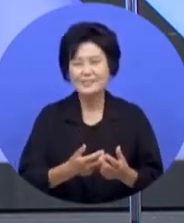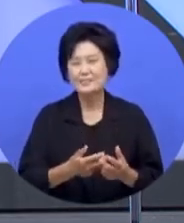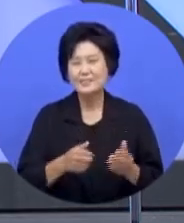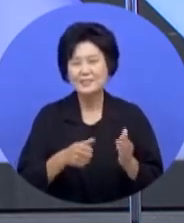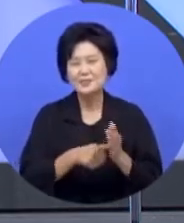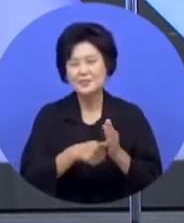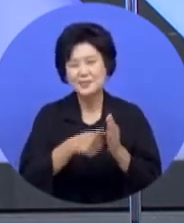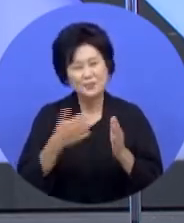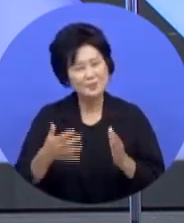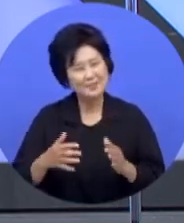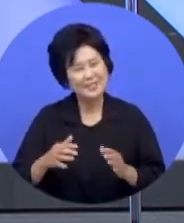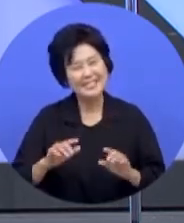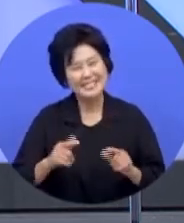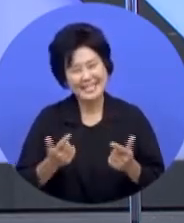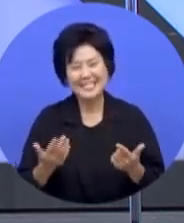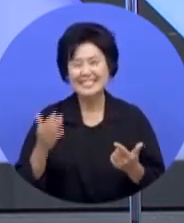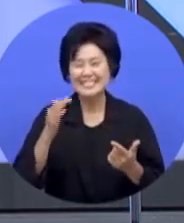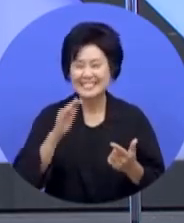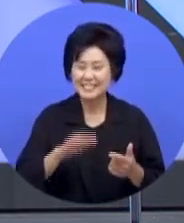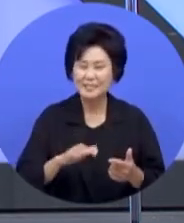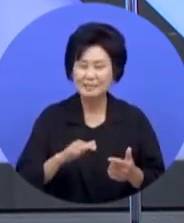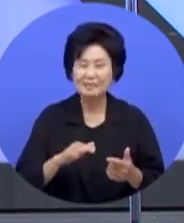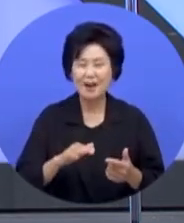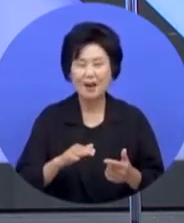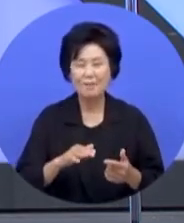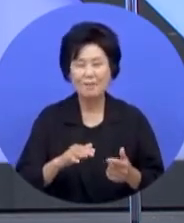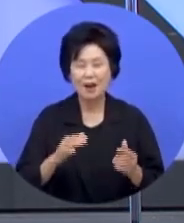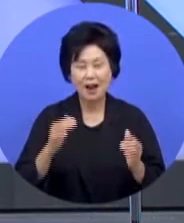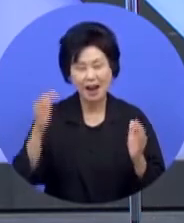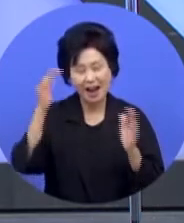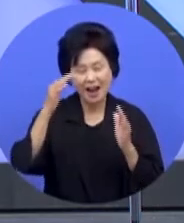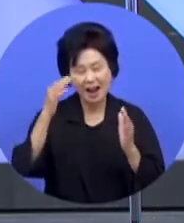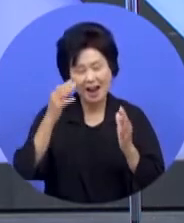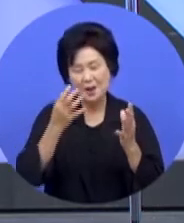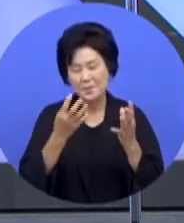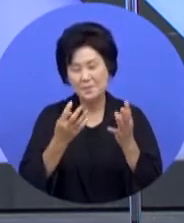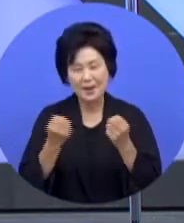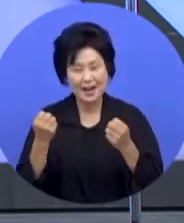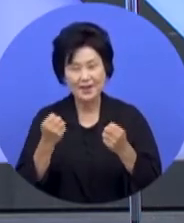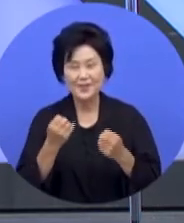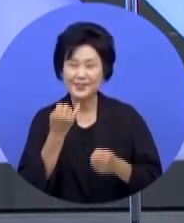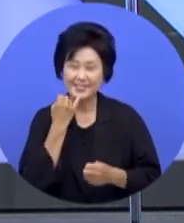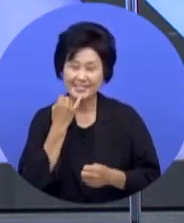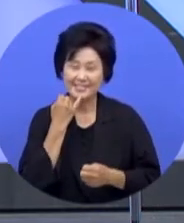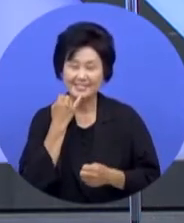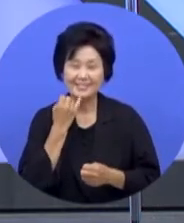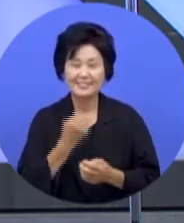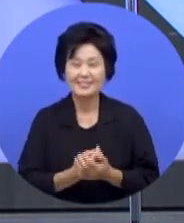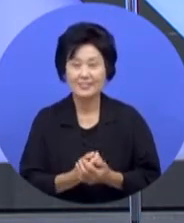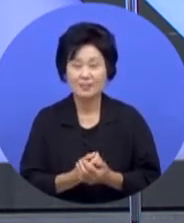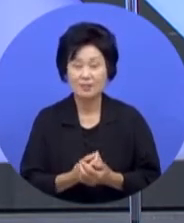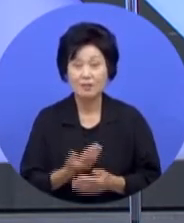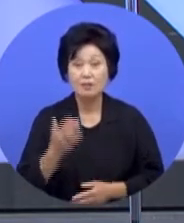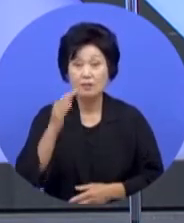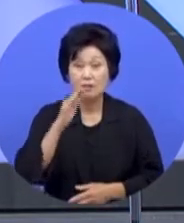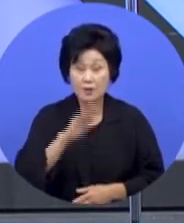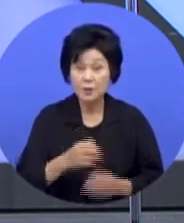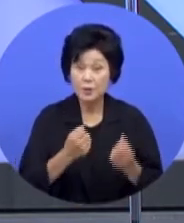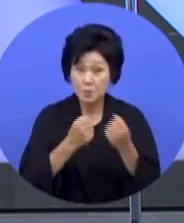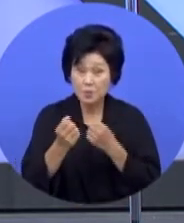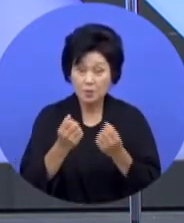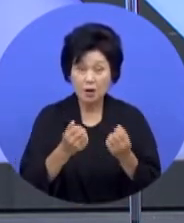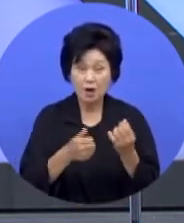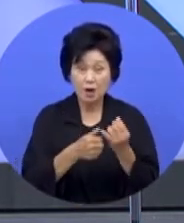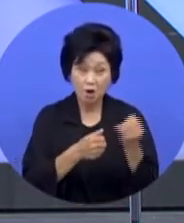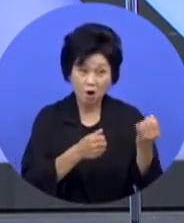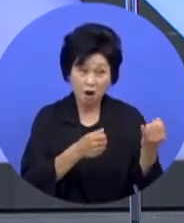하여튼 퇴원생이 없이 네. 좀 괜찮았습니다. 예. 근데 제 아내가 선뜻 하라고 그리고